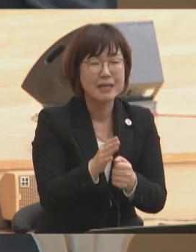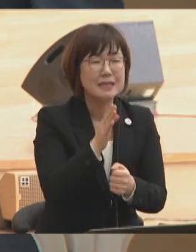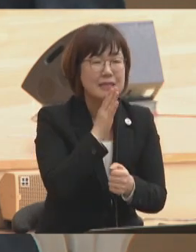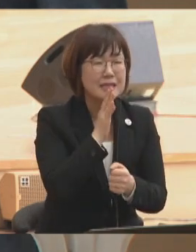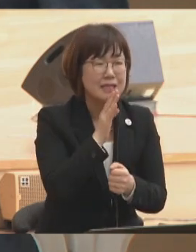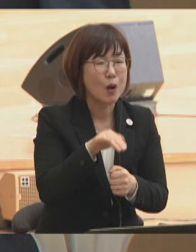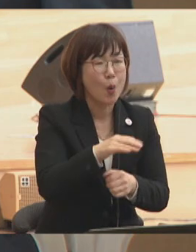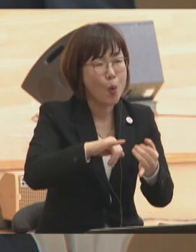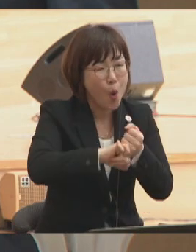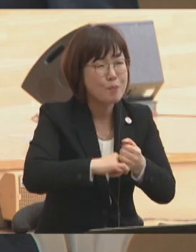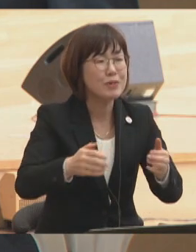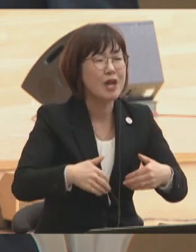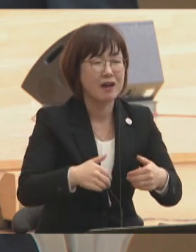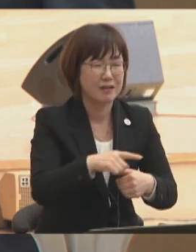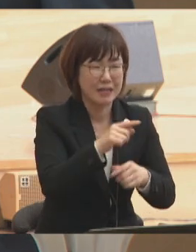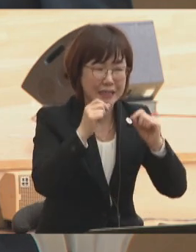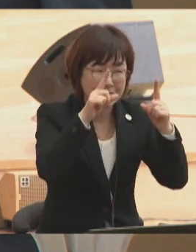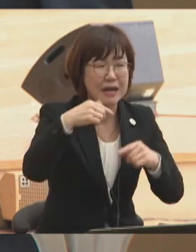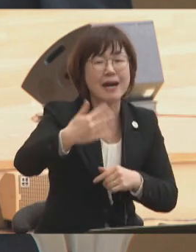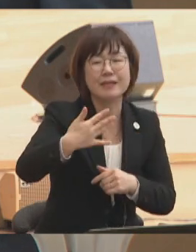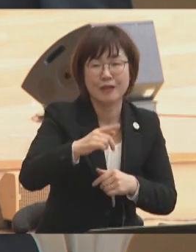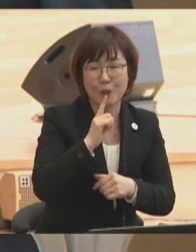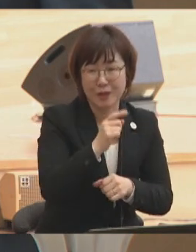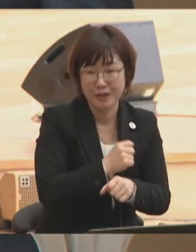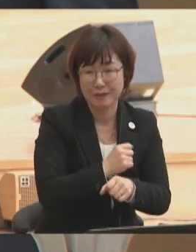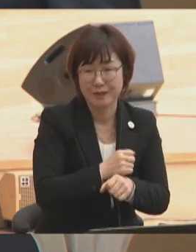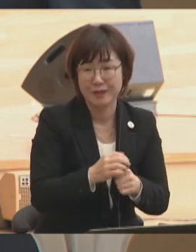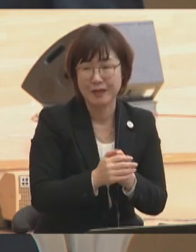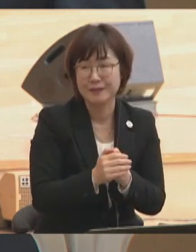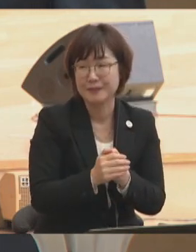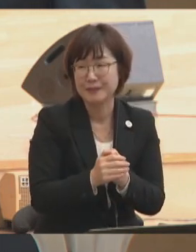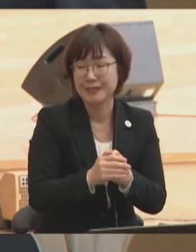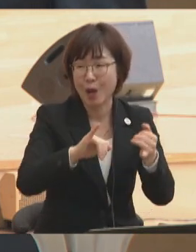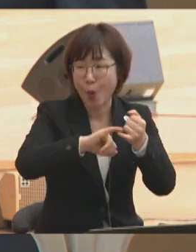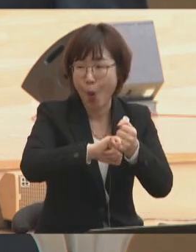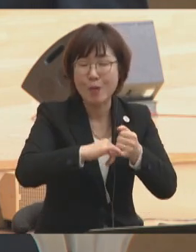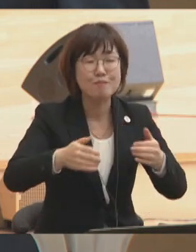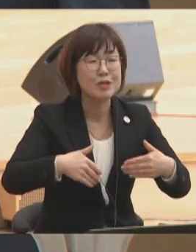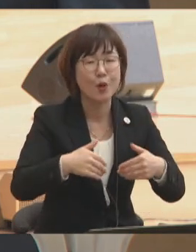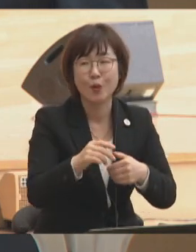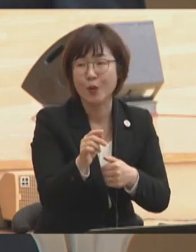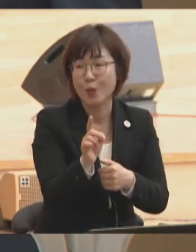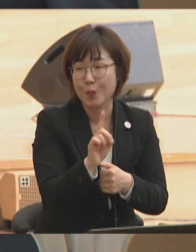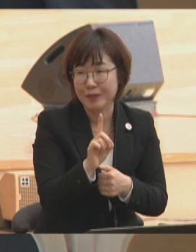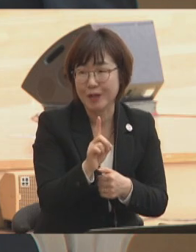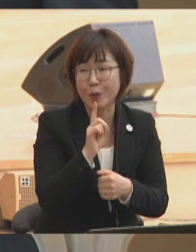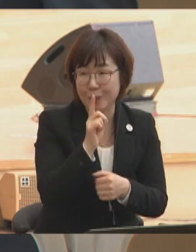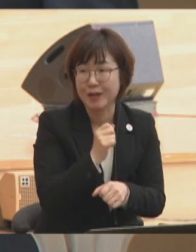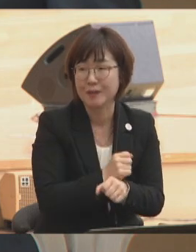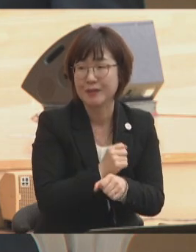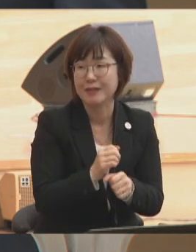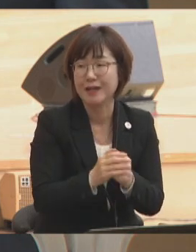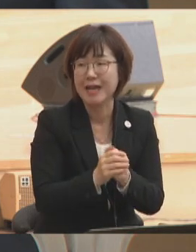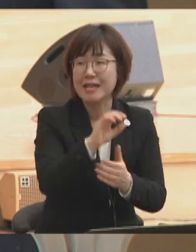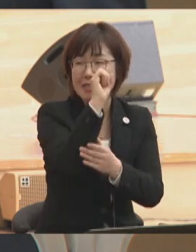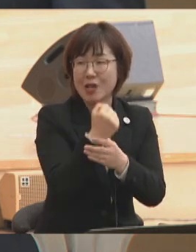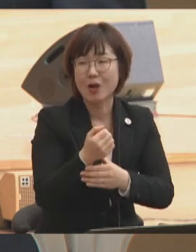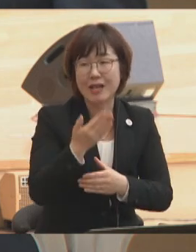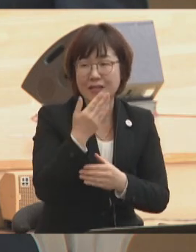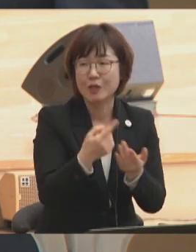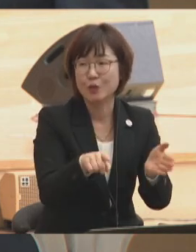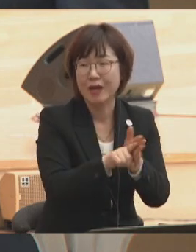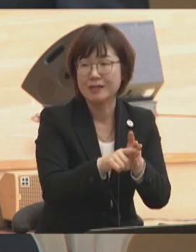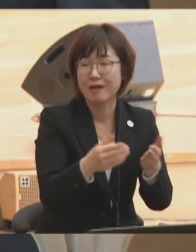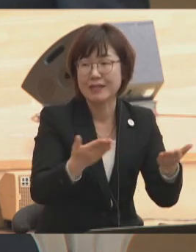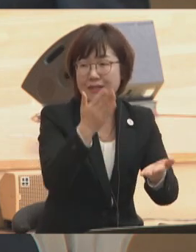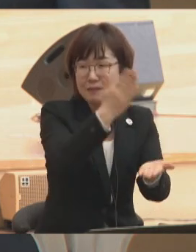깨달았다. 그러면서 27절 진짜 깨달아야 될 게 뭐냐, 27절 읽습니다. 시작. 떡을 양식을 위하여